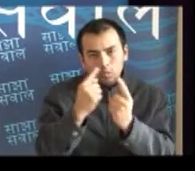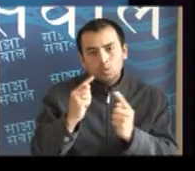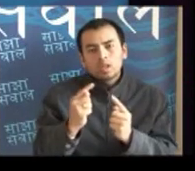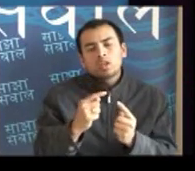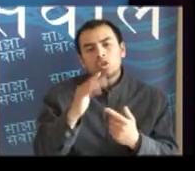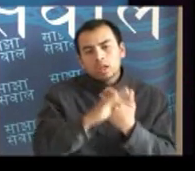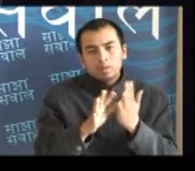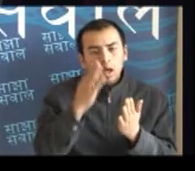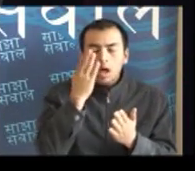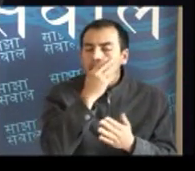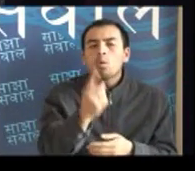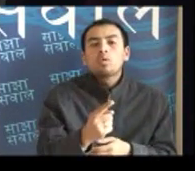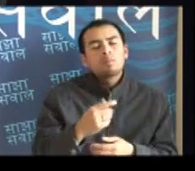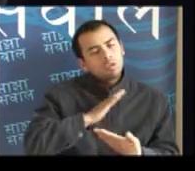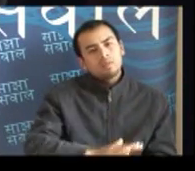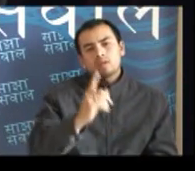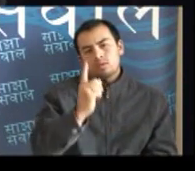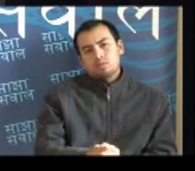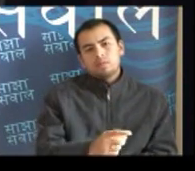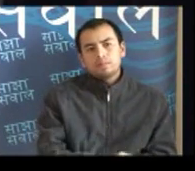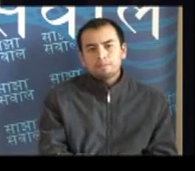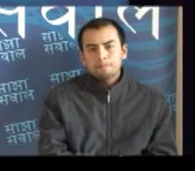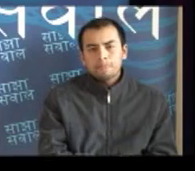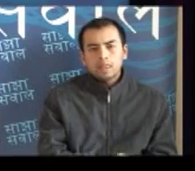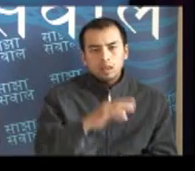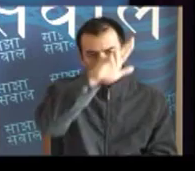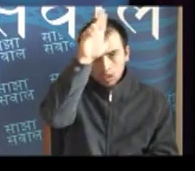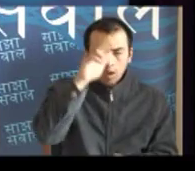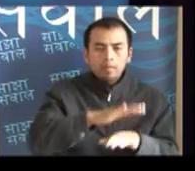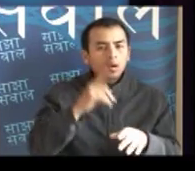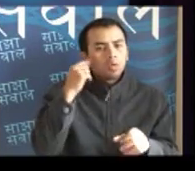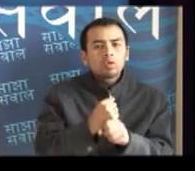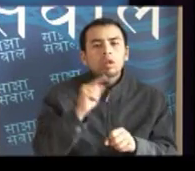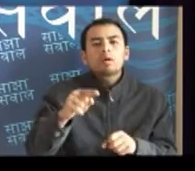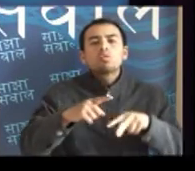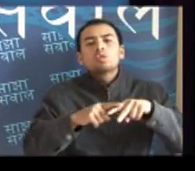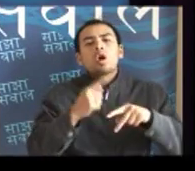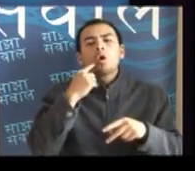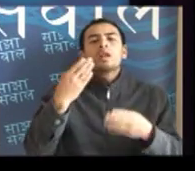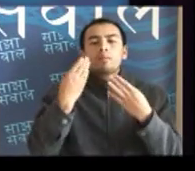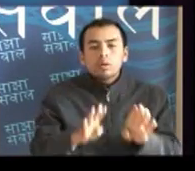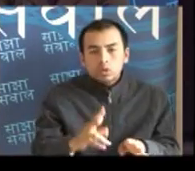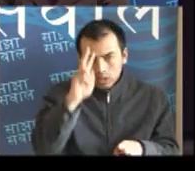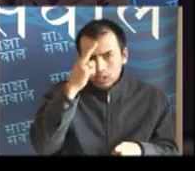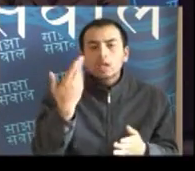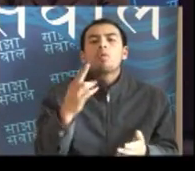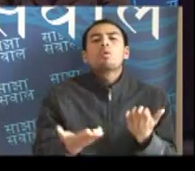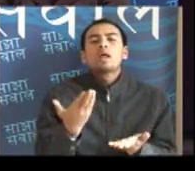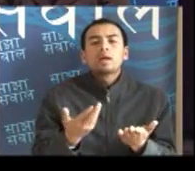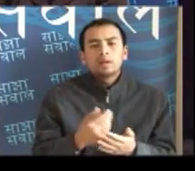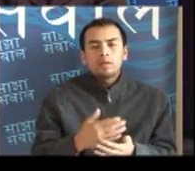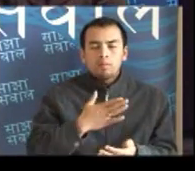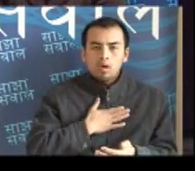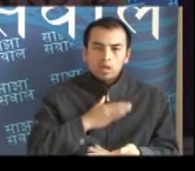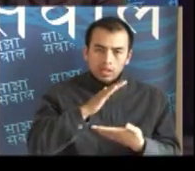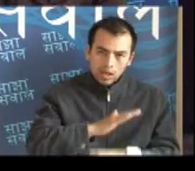कारणले तपाईँको दृष्टि गुमेको हो? होइन, जन्मजात नै हो। इन्द्रमाया गुरुङजी, तपाईँको खुट्टा चाहिँ कहिले बिग्रिएको हो अथवा के भएको हो?